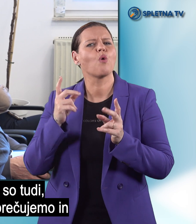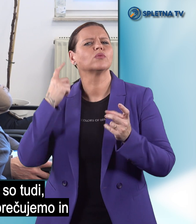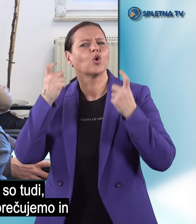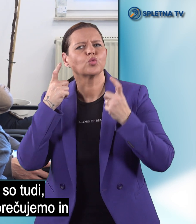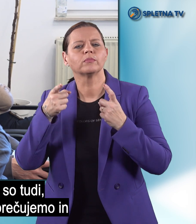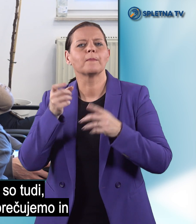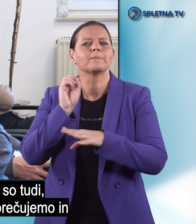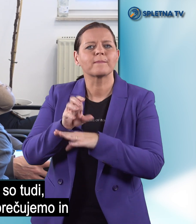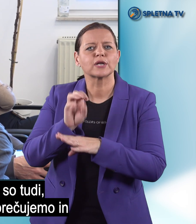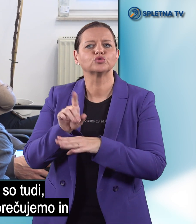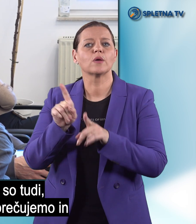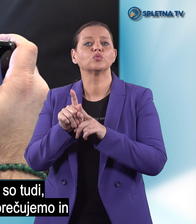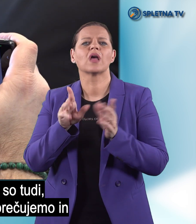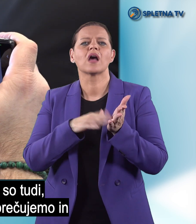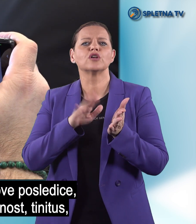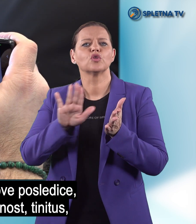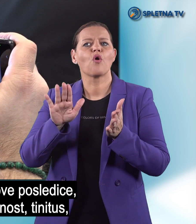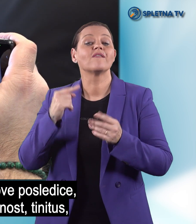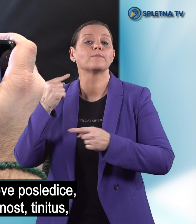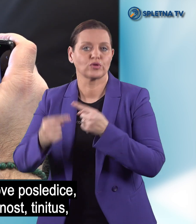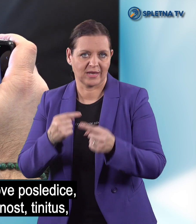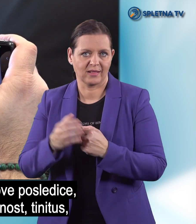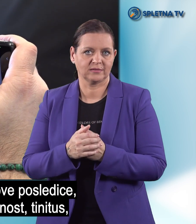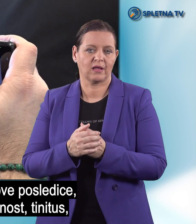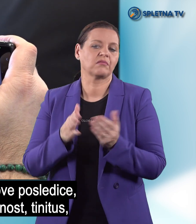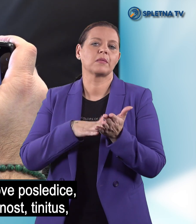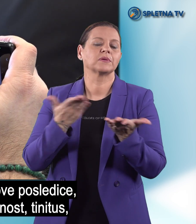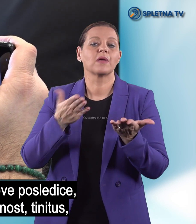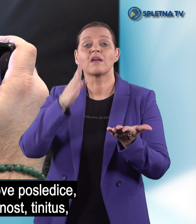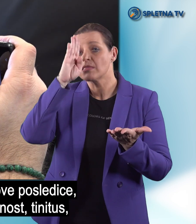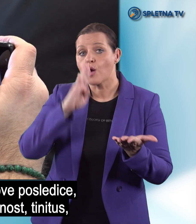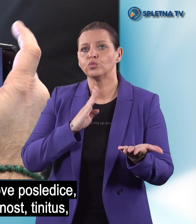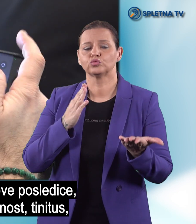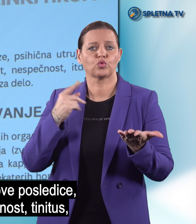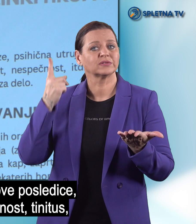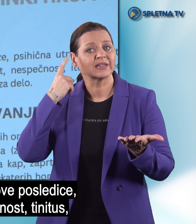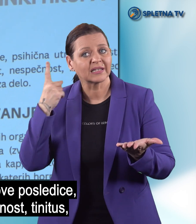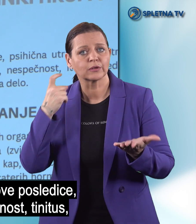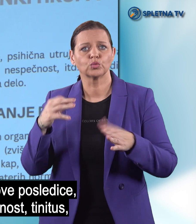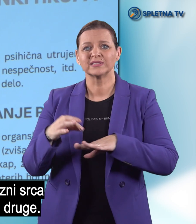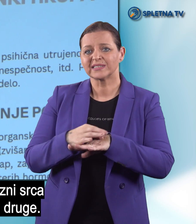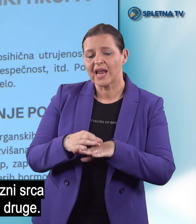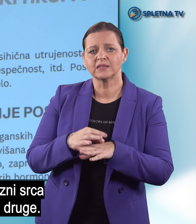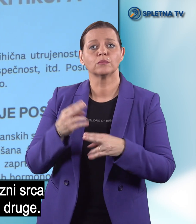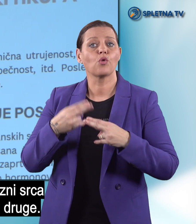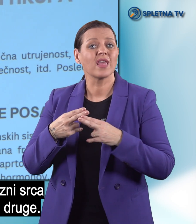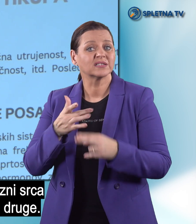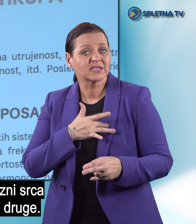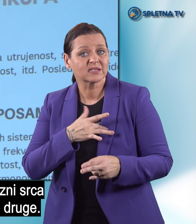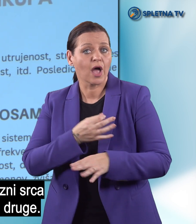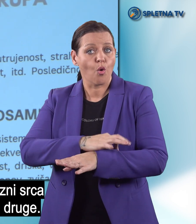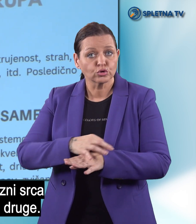hrup preprečujemo in kakšne so njegove posledice, denimo naglušnost, tinitus,